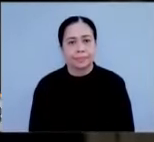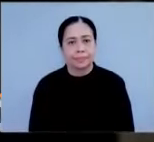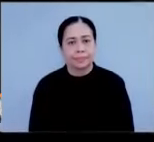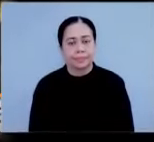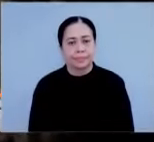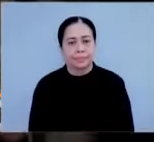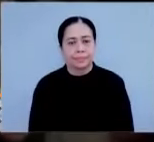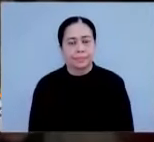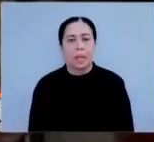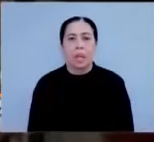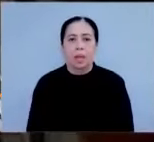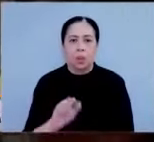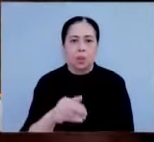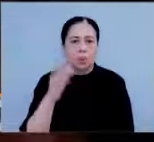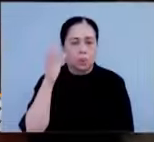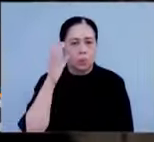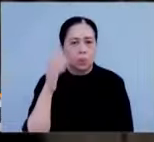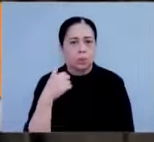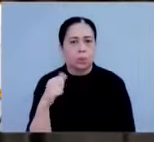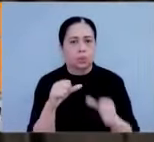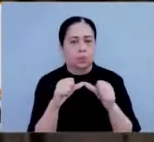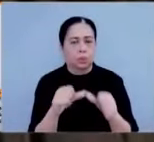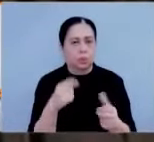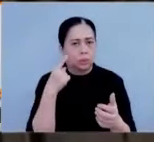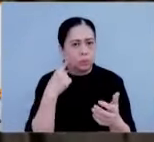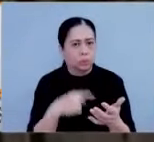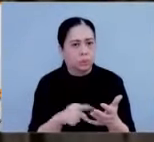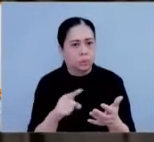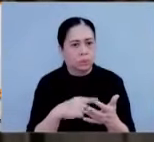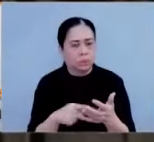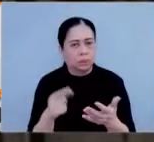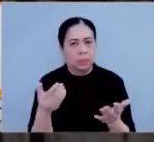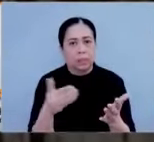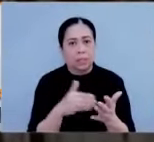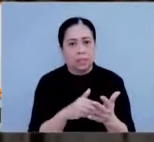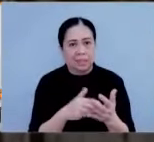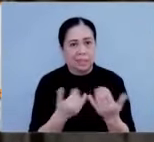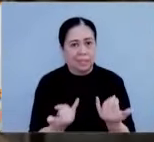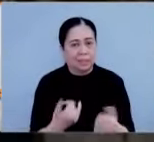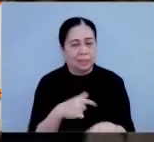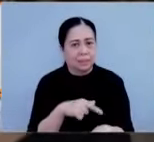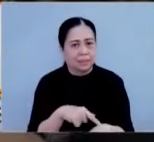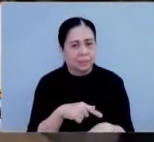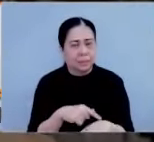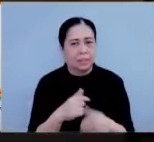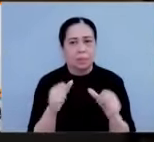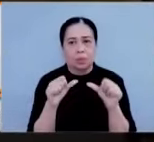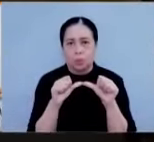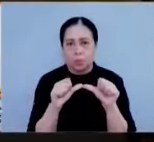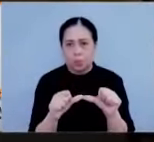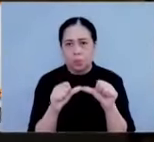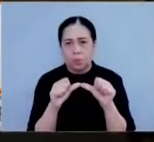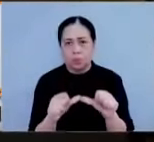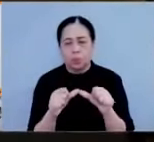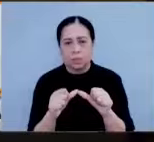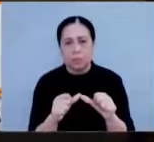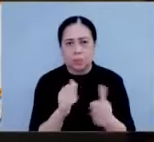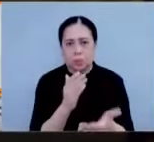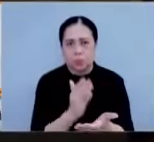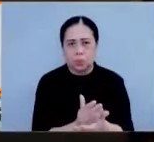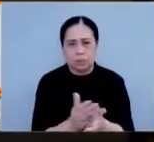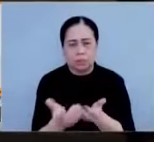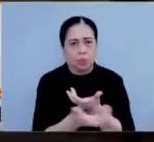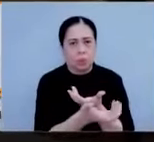Nako, Cheryl, yan ang ating patuloy na aalamin dahil nga muli sa mga oras na ito ay patuloy pa rin na inaapula ng mga bumbero